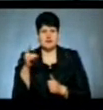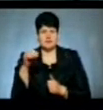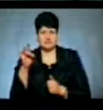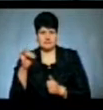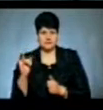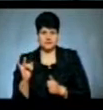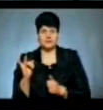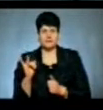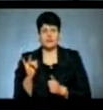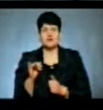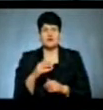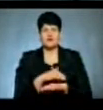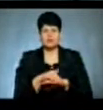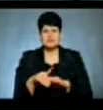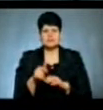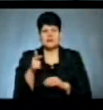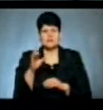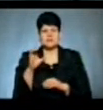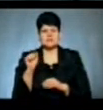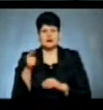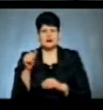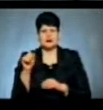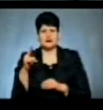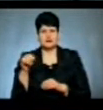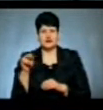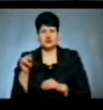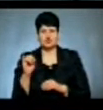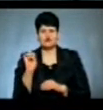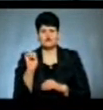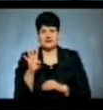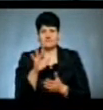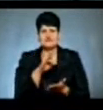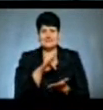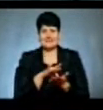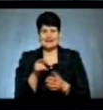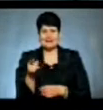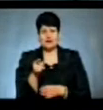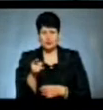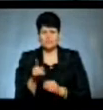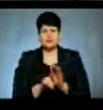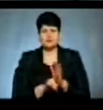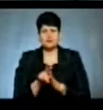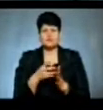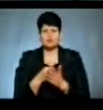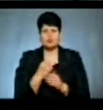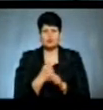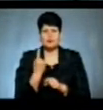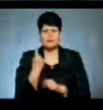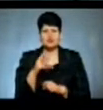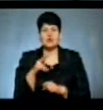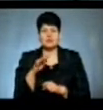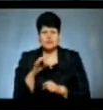Пресвятої Богородиці на вулиці Гетьмана Сагайдачного, 14 у центрі Тернополя. Розпочав свою роботу 1 листопада того ж